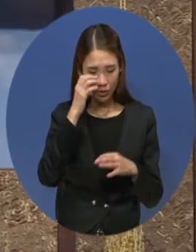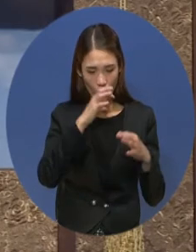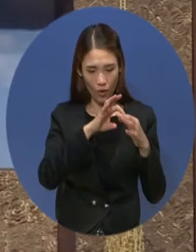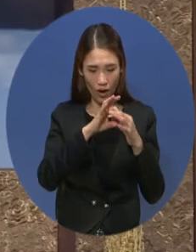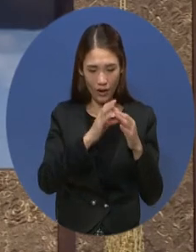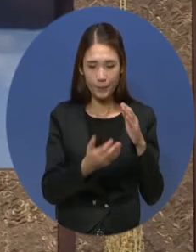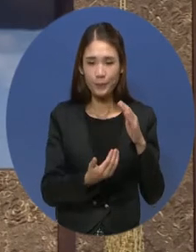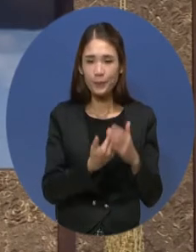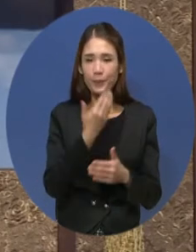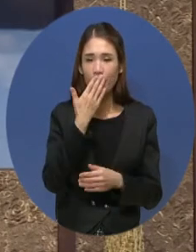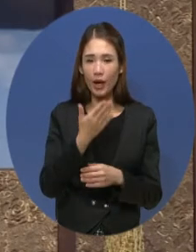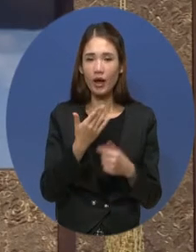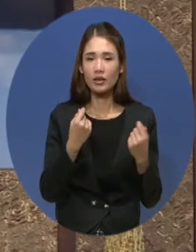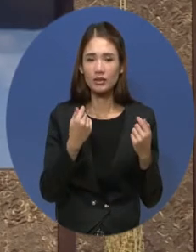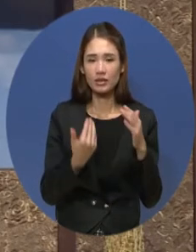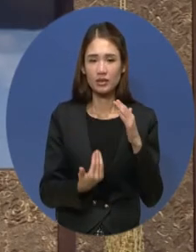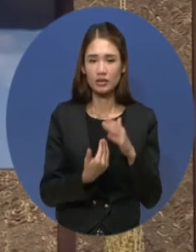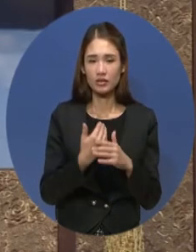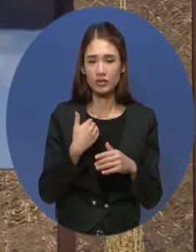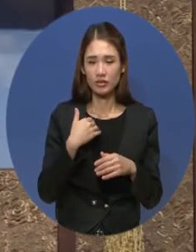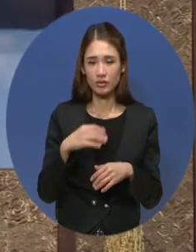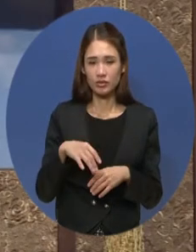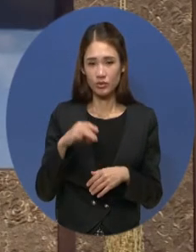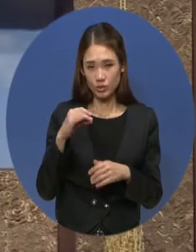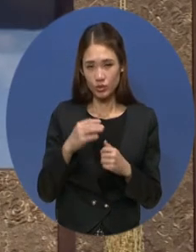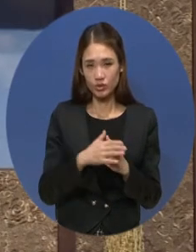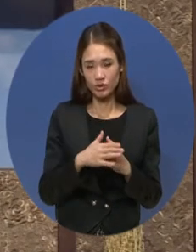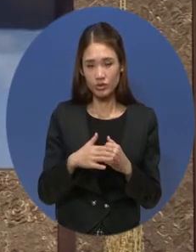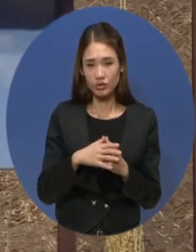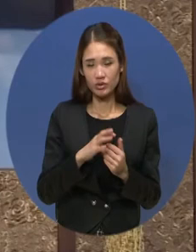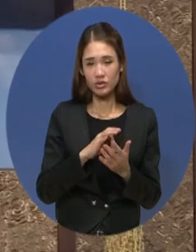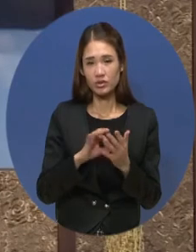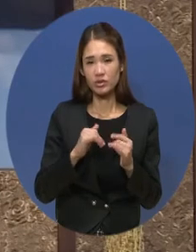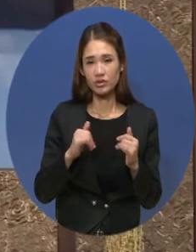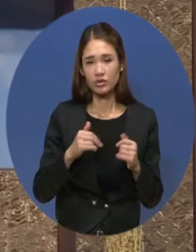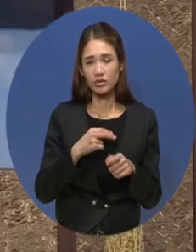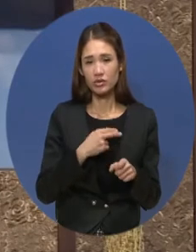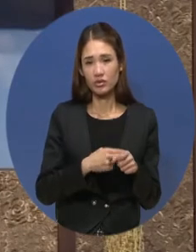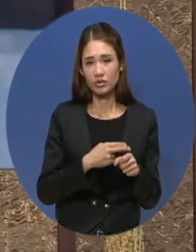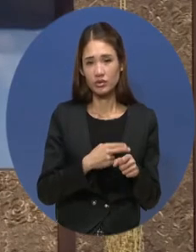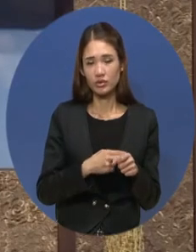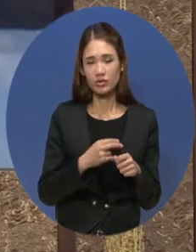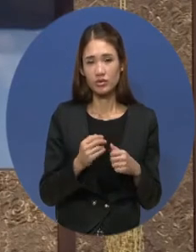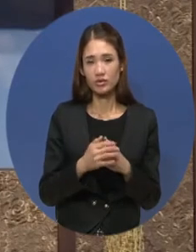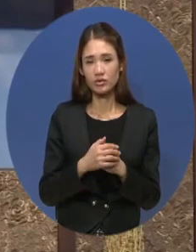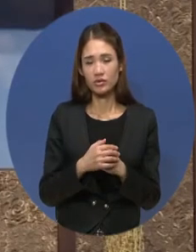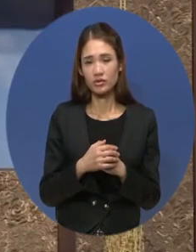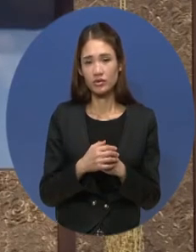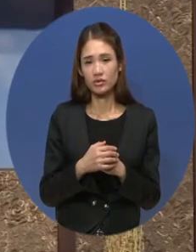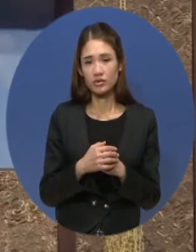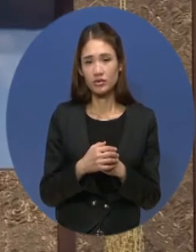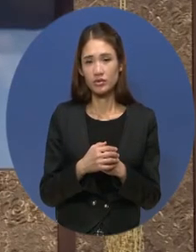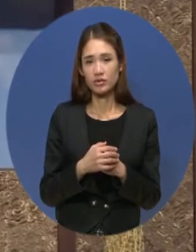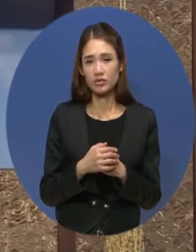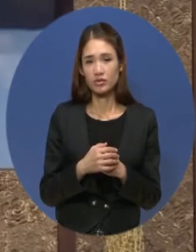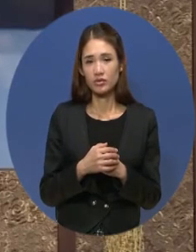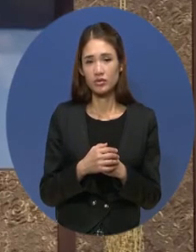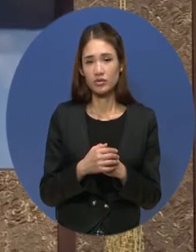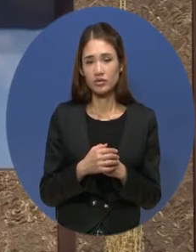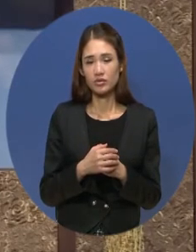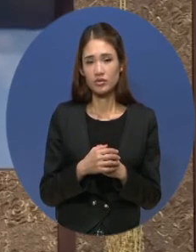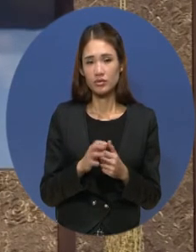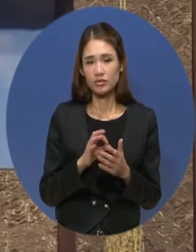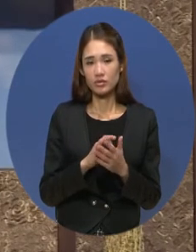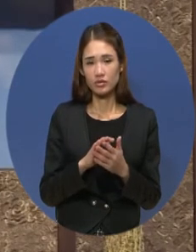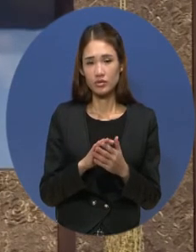4 저에게 저희가 초기 뭐 초기 이기 때문에 아띠 이제 이용 인들과 선생님들 그 다음에